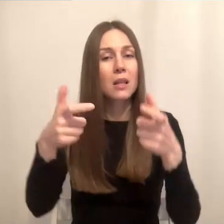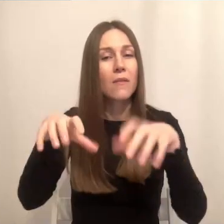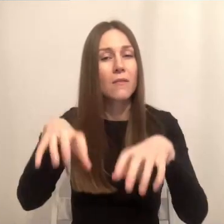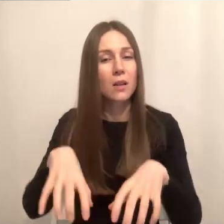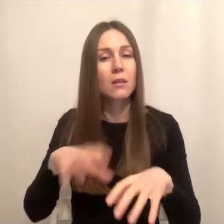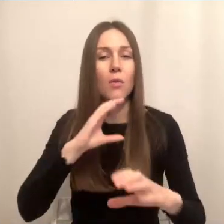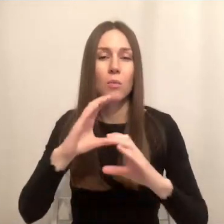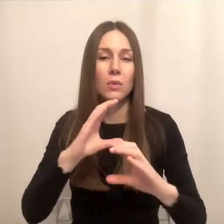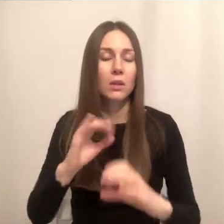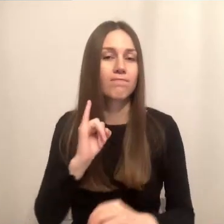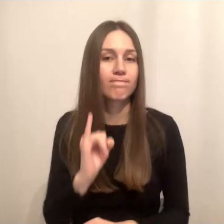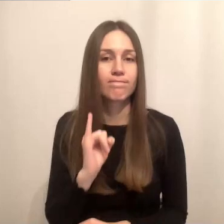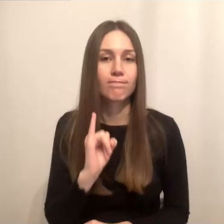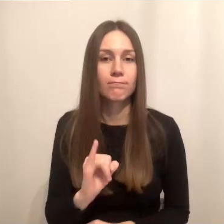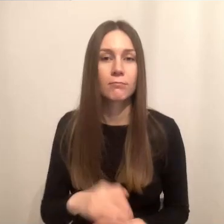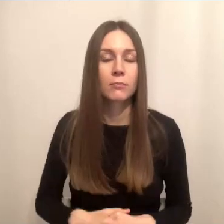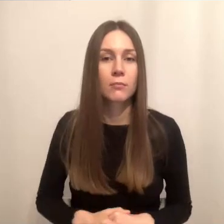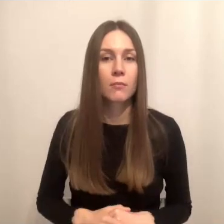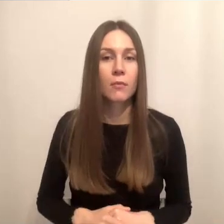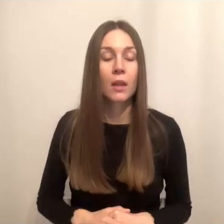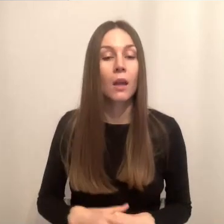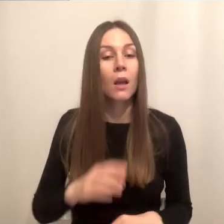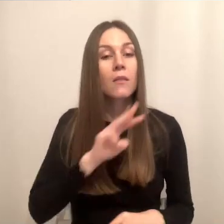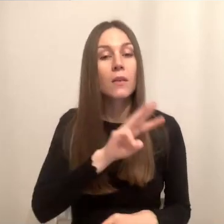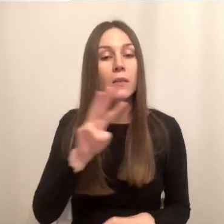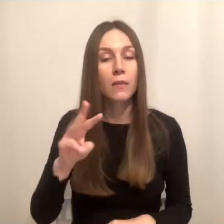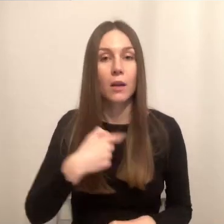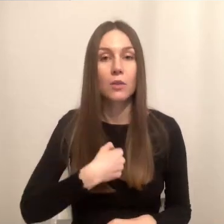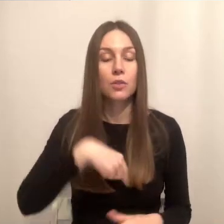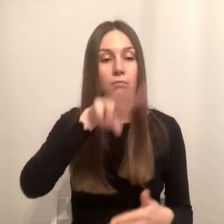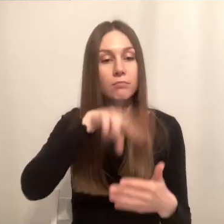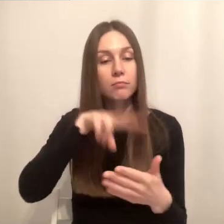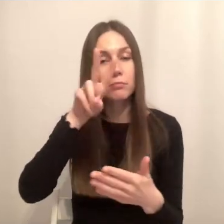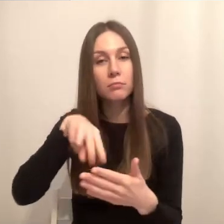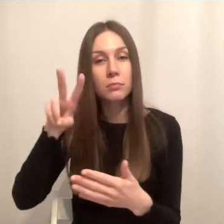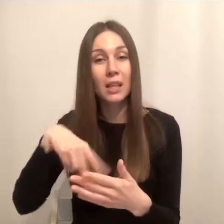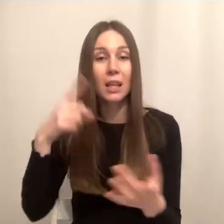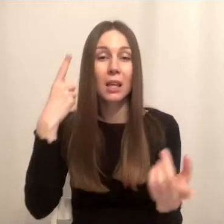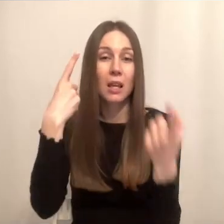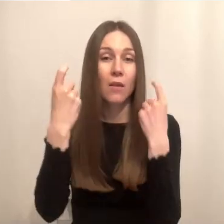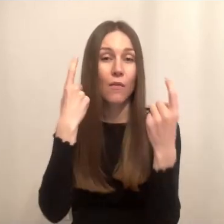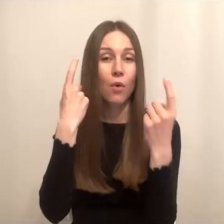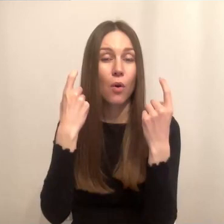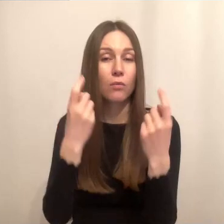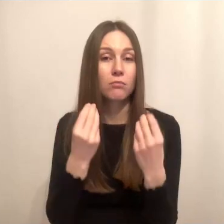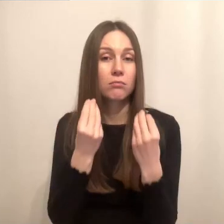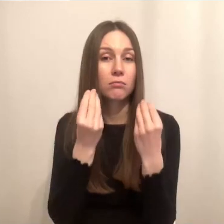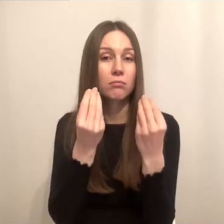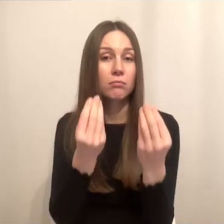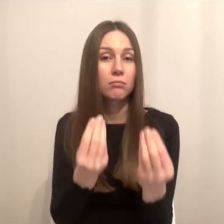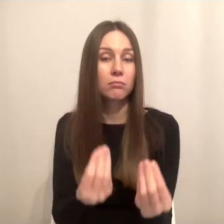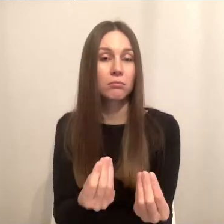komunikacija. Peržiūrėjau tinklapius ir informacija yra pateikiama, jau net nekalbant apie